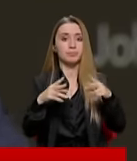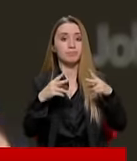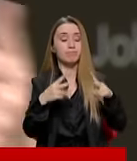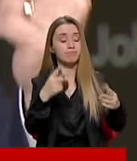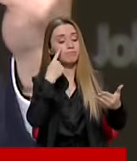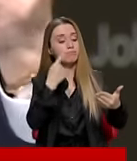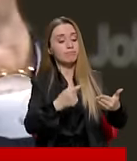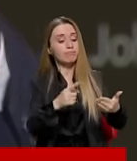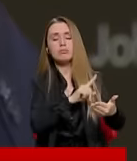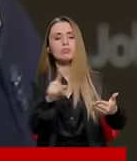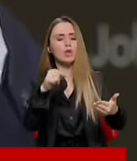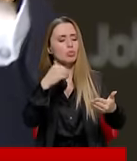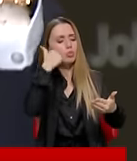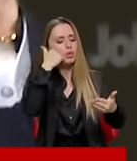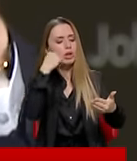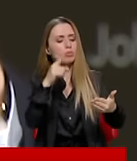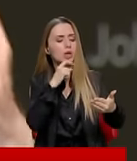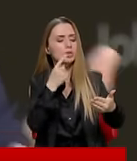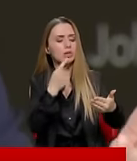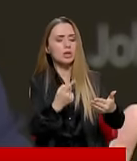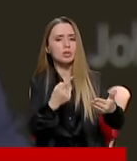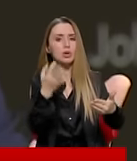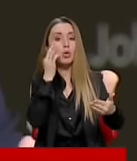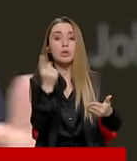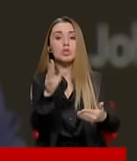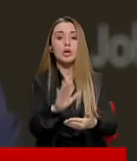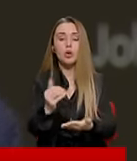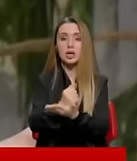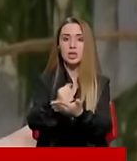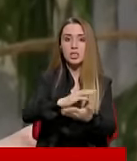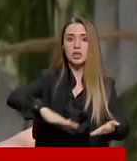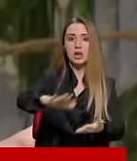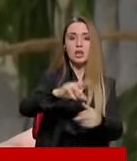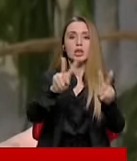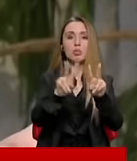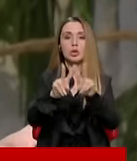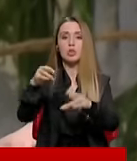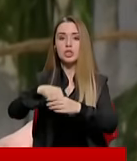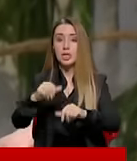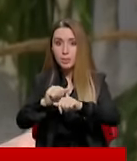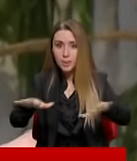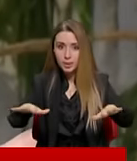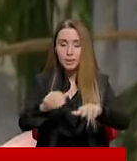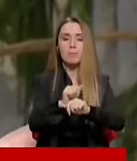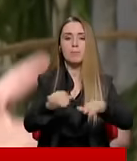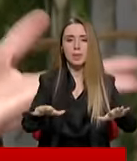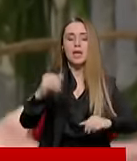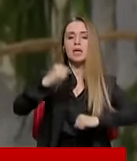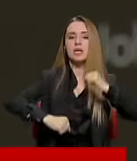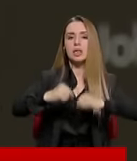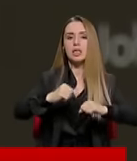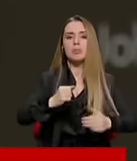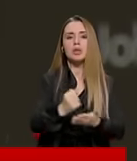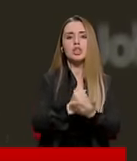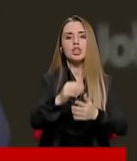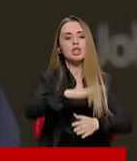bakarsınız Hayır dersiniz bu yalan bu yanlış dersiniz öyle bir şeyimiz yok yeşil alanları mesela web sayfanızda yayınladı mı rakibiniz bir tane yeşil